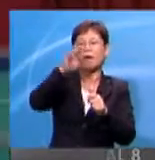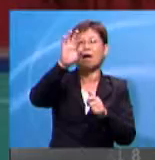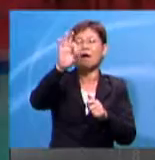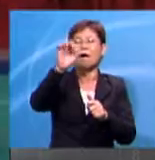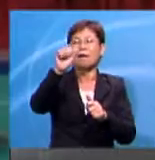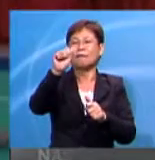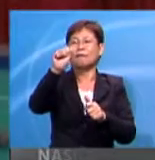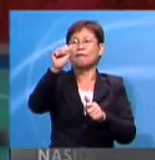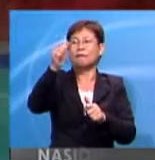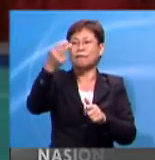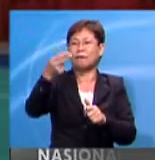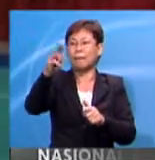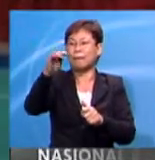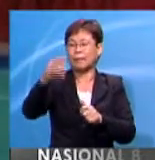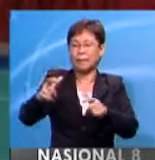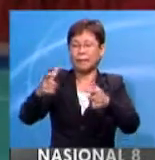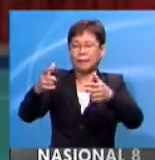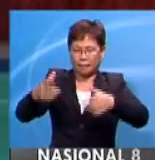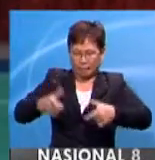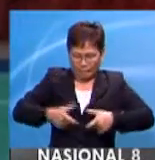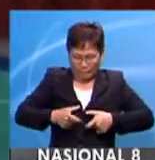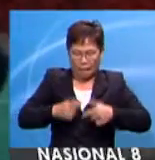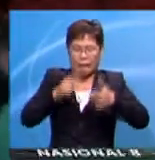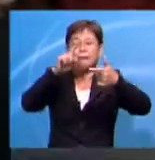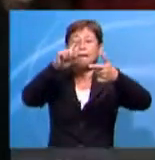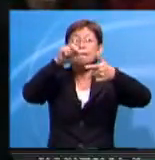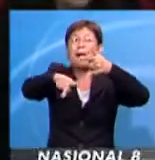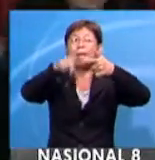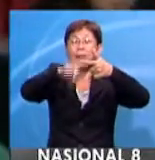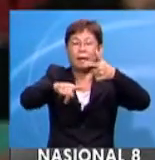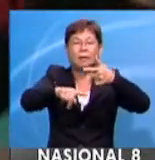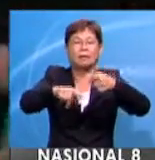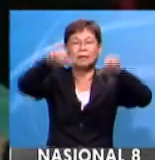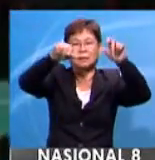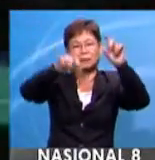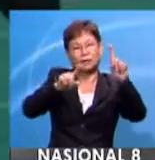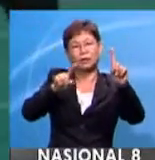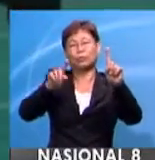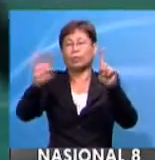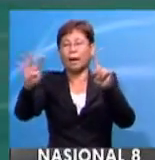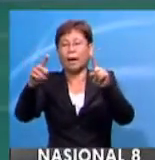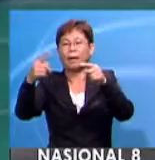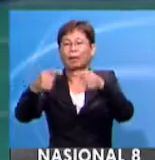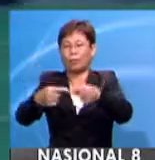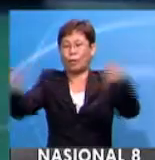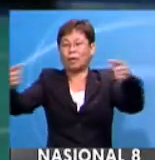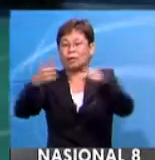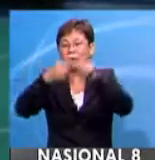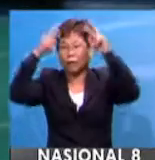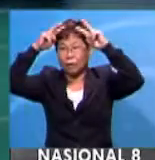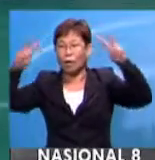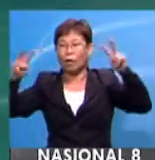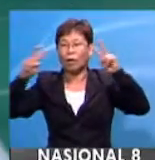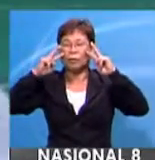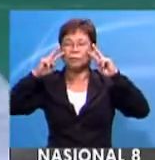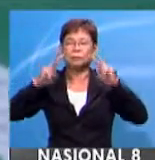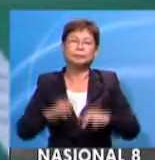Fahmi Rusli Muhammad Fahmi tewas 14 pada lawan dari Vietnam